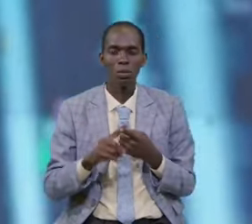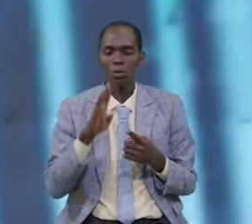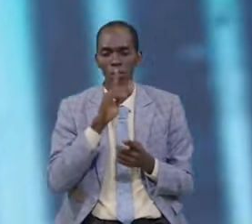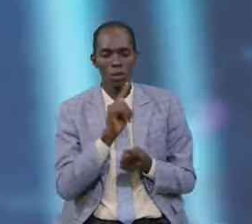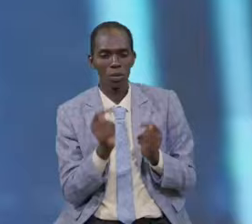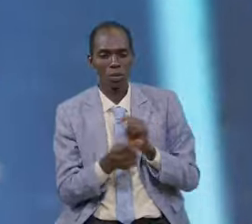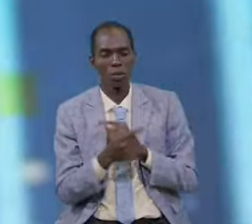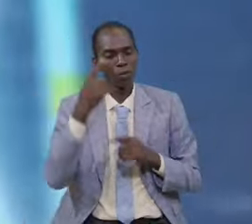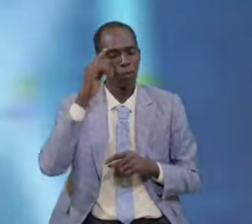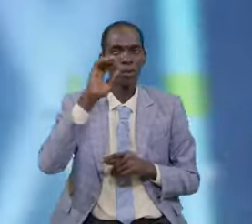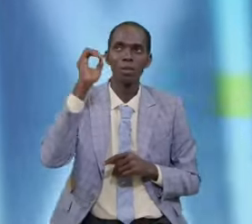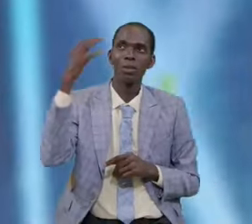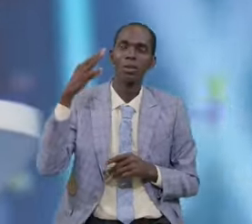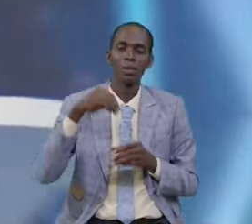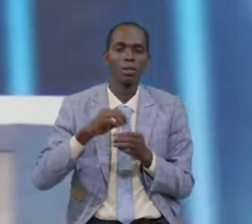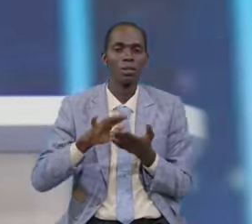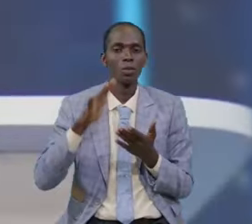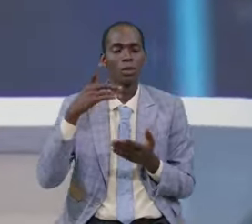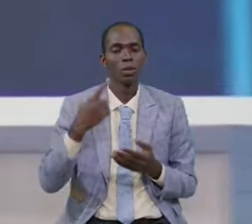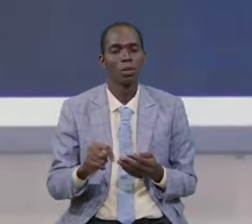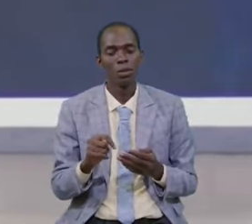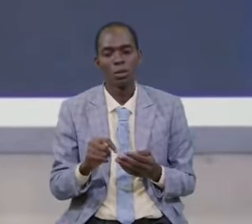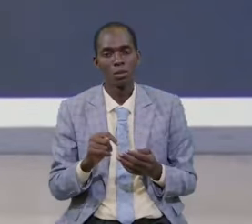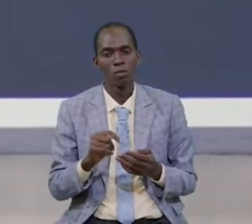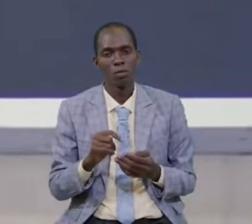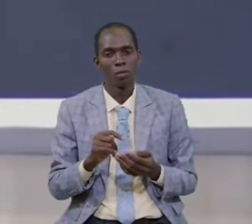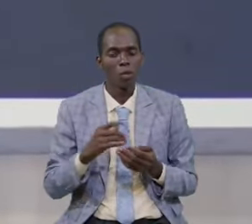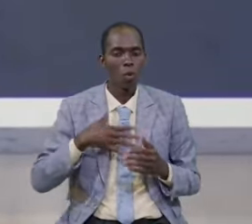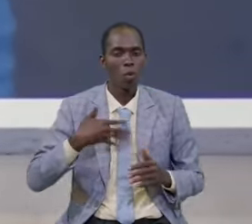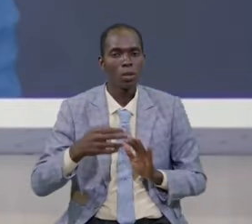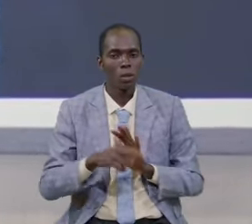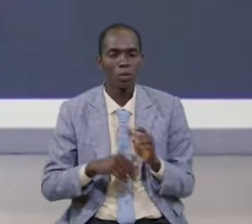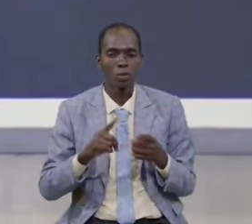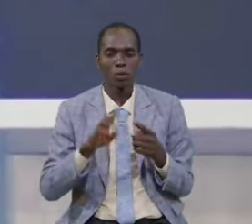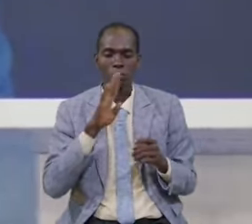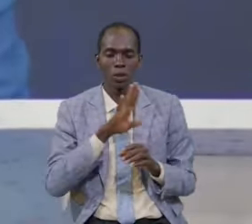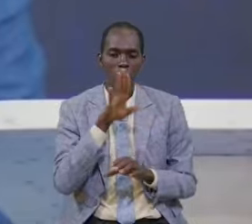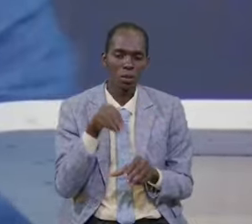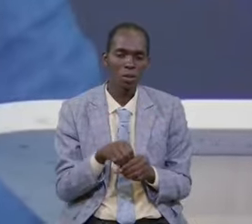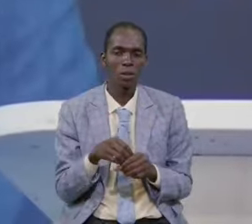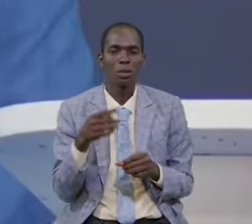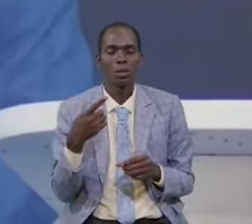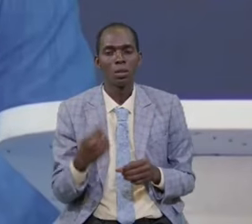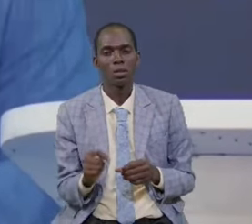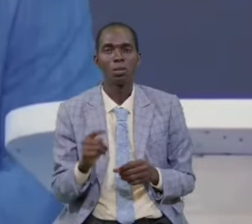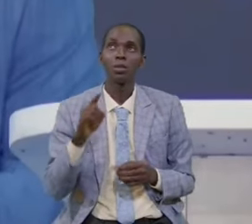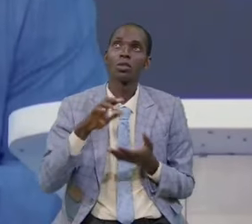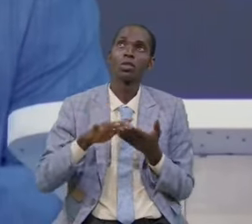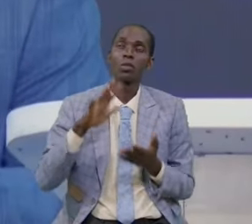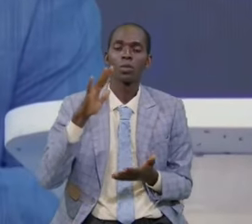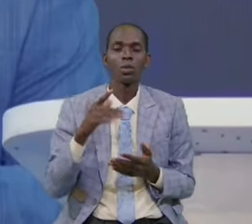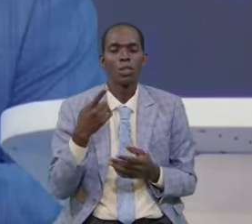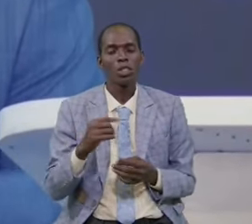volonté d'être enrôlé pour la croissance, pour la gloire, la volonté de comprendre que tu